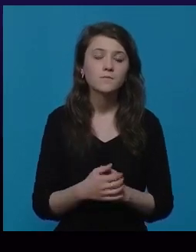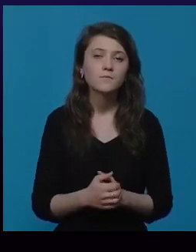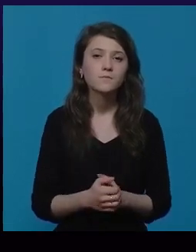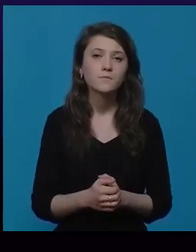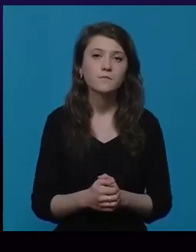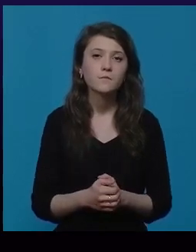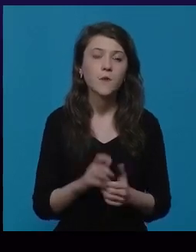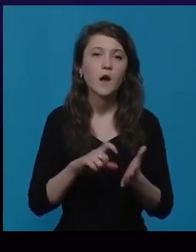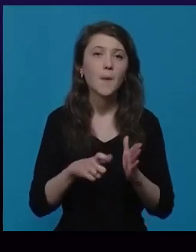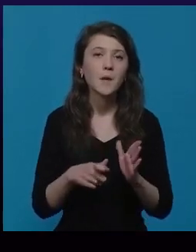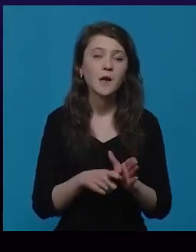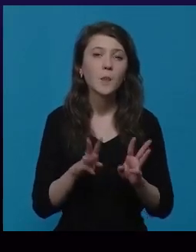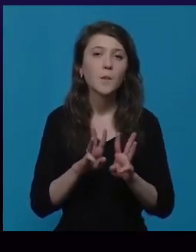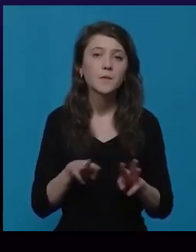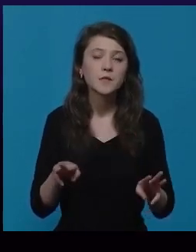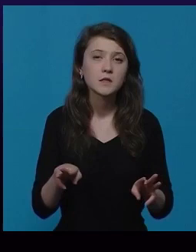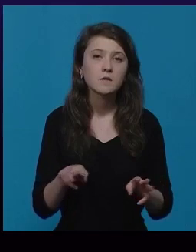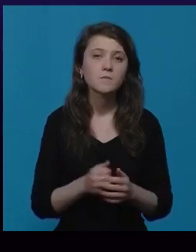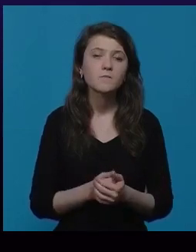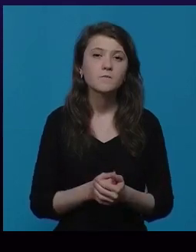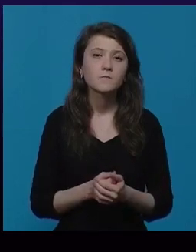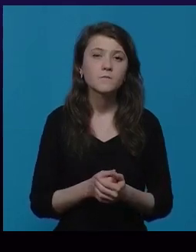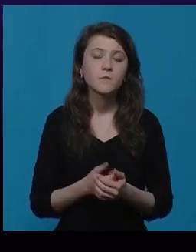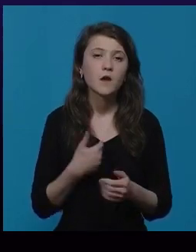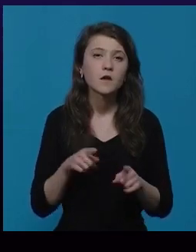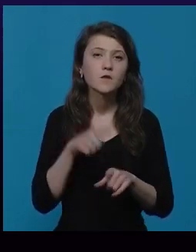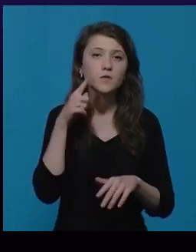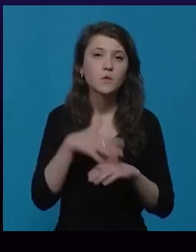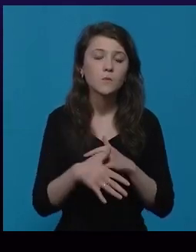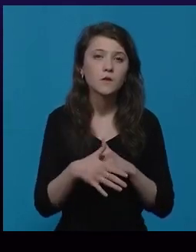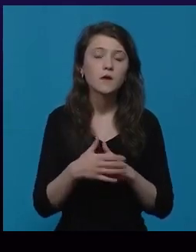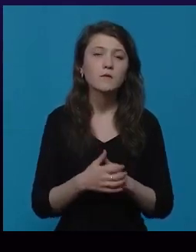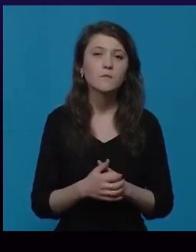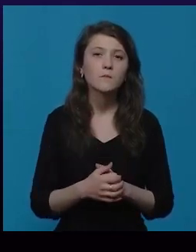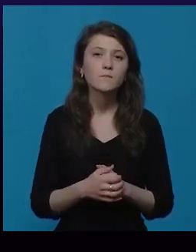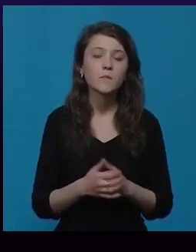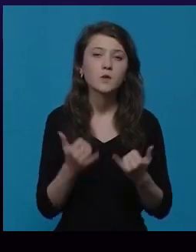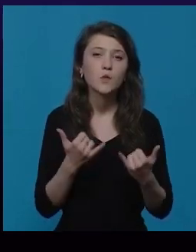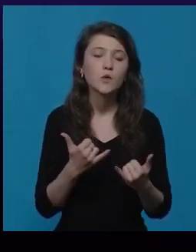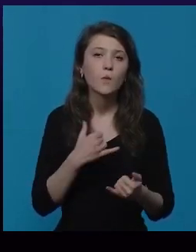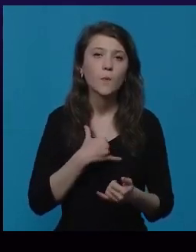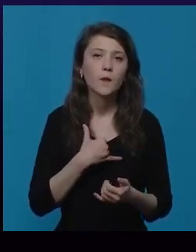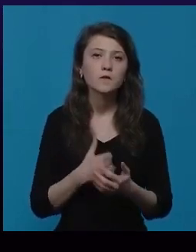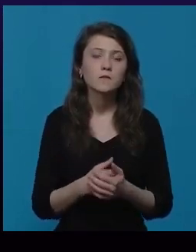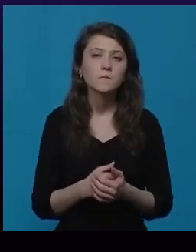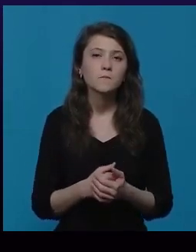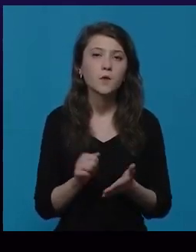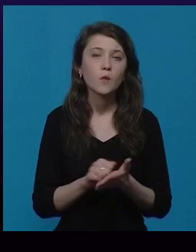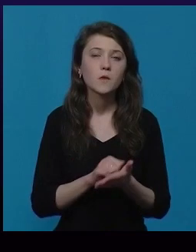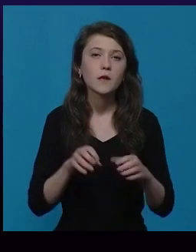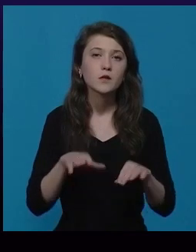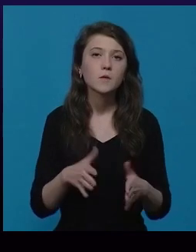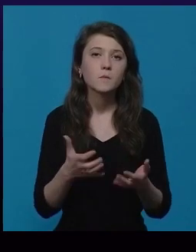Кабінету міністрів. Воно там вийшло, я так зрозумів, вчора з доповненням. Воно сьогодні в нас протокольним рішенням прийнято